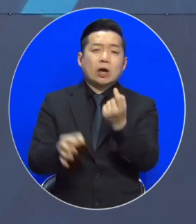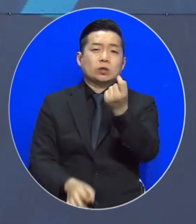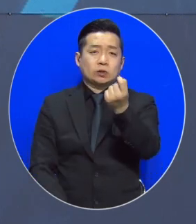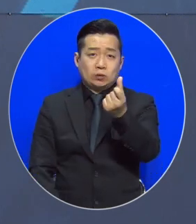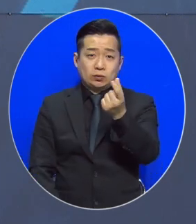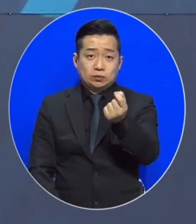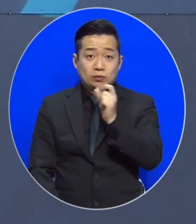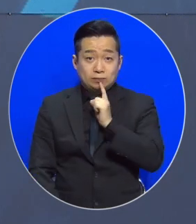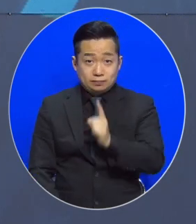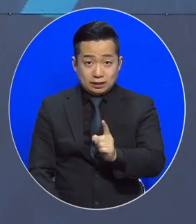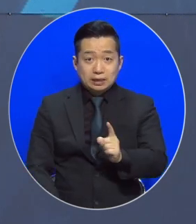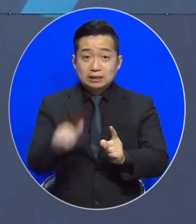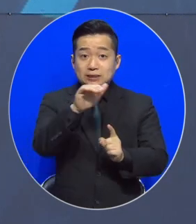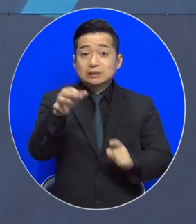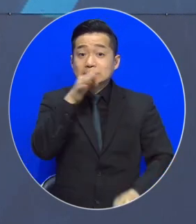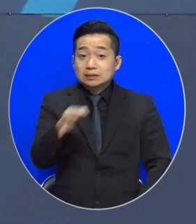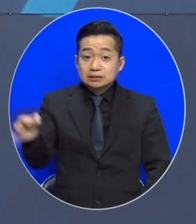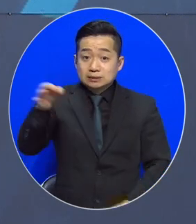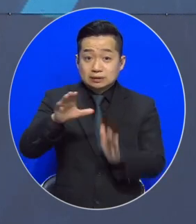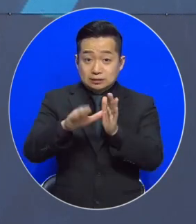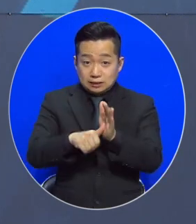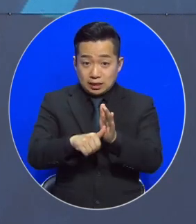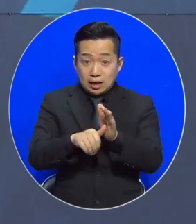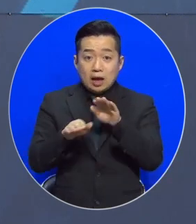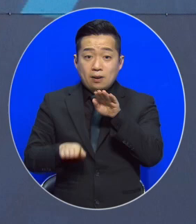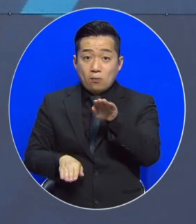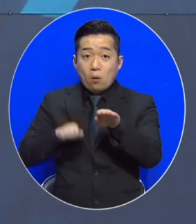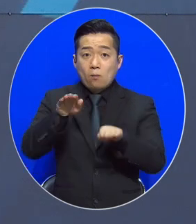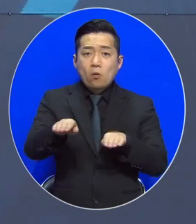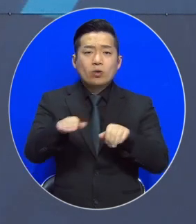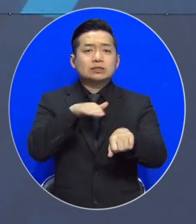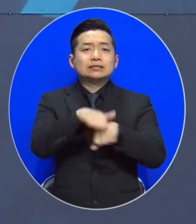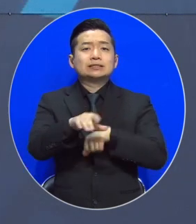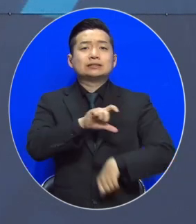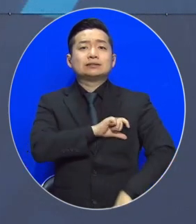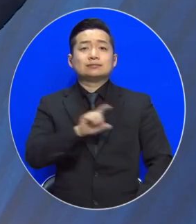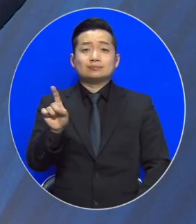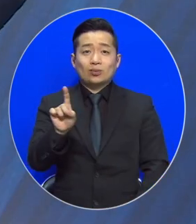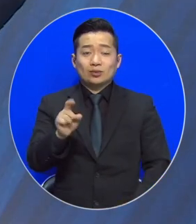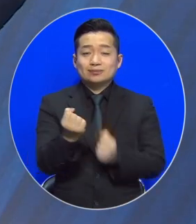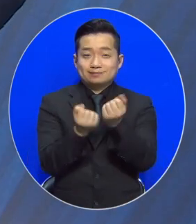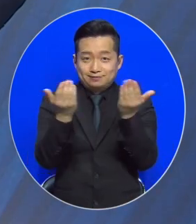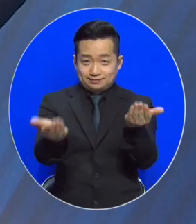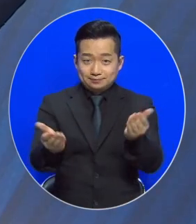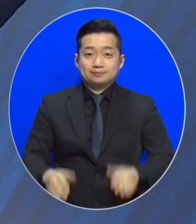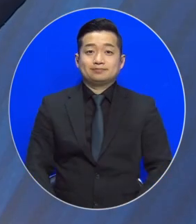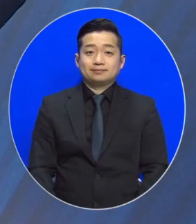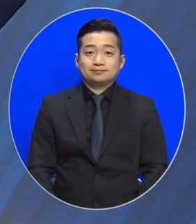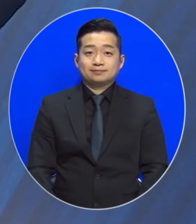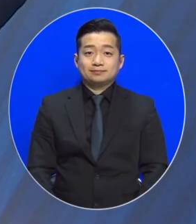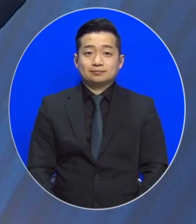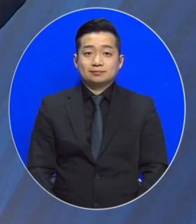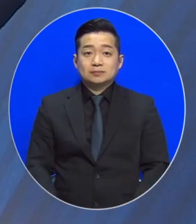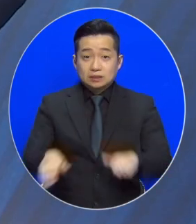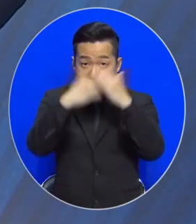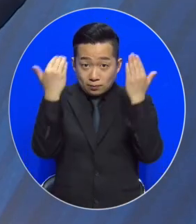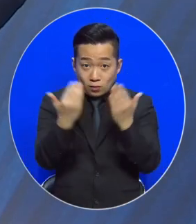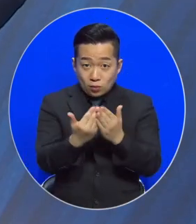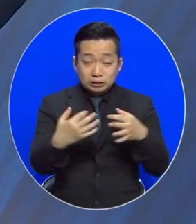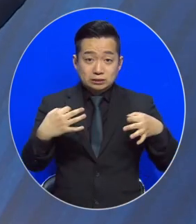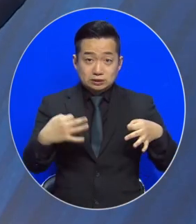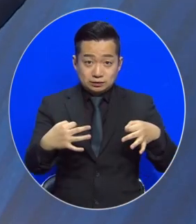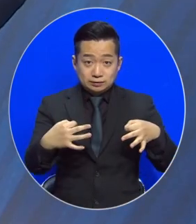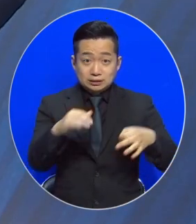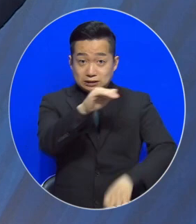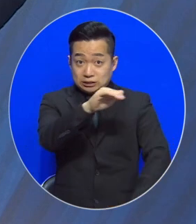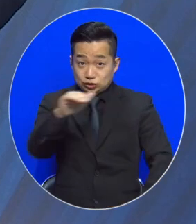그럼 기준 금리를 결정할 때에 보폭에는 어떤 종류가 있을까요 모든 금융상품